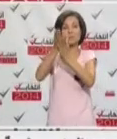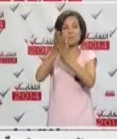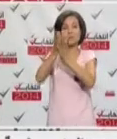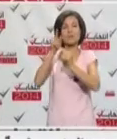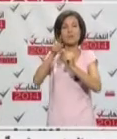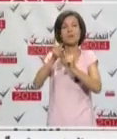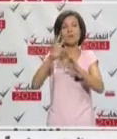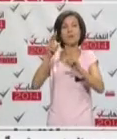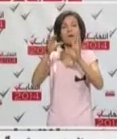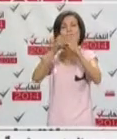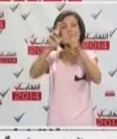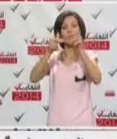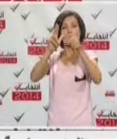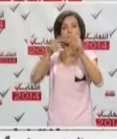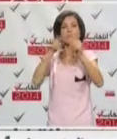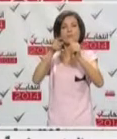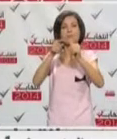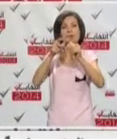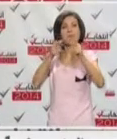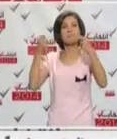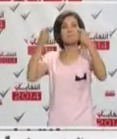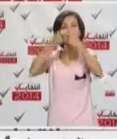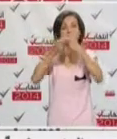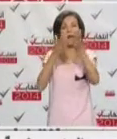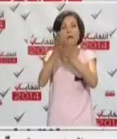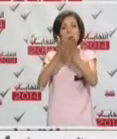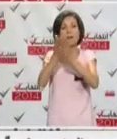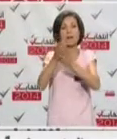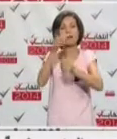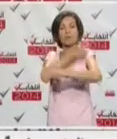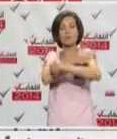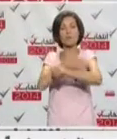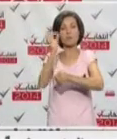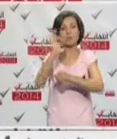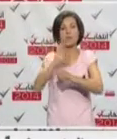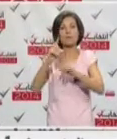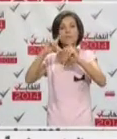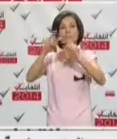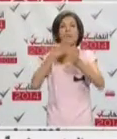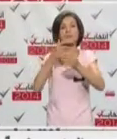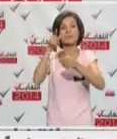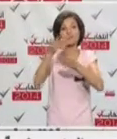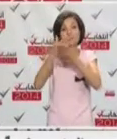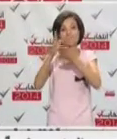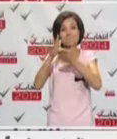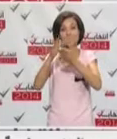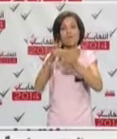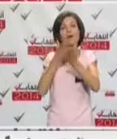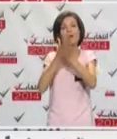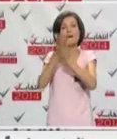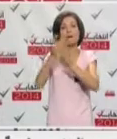باعتماد عقود لا تستجيب لابسط حقوق العمال وضمان حصول كل مقاطعين عن العمل